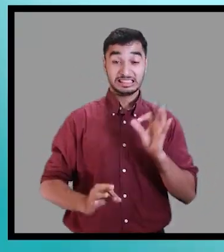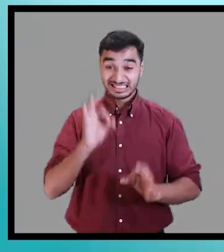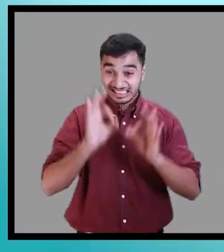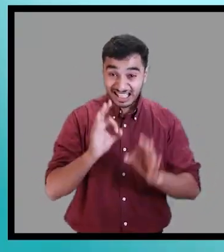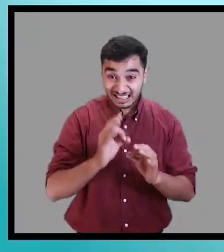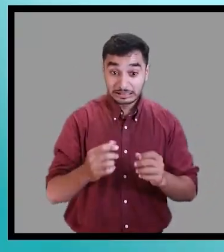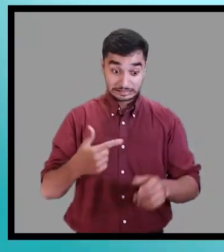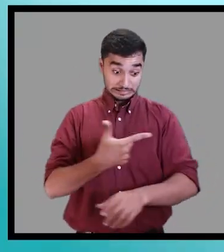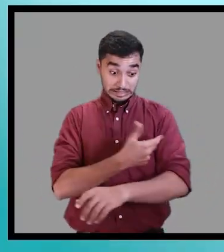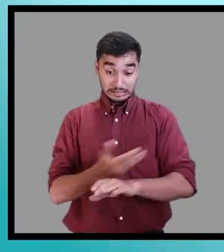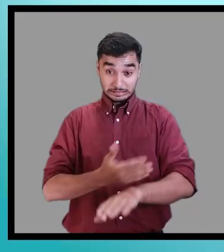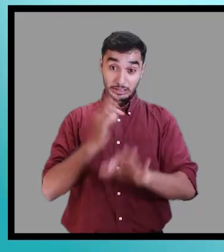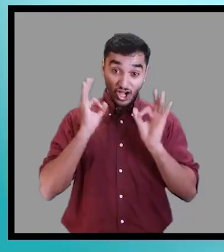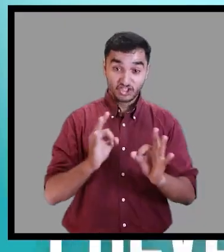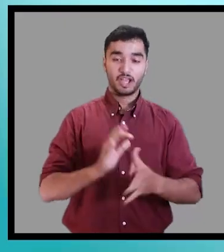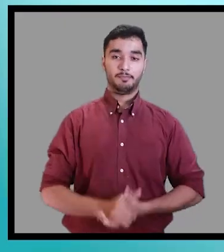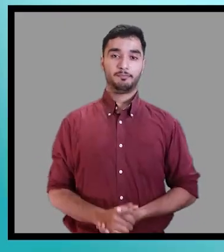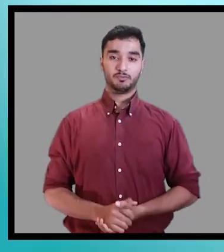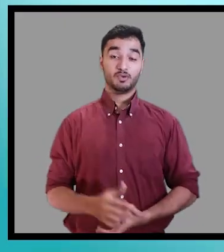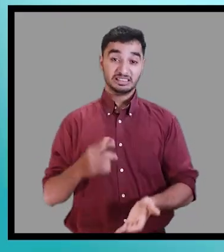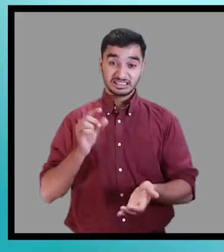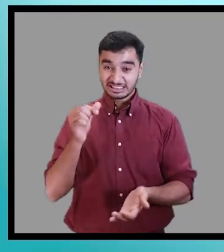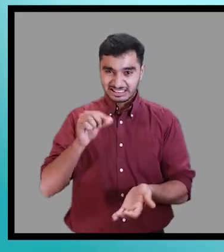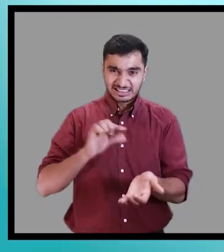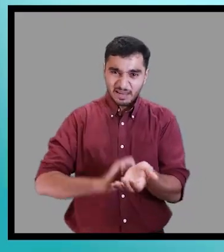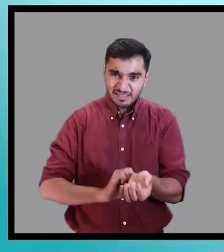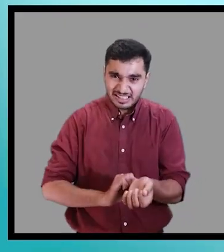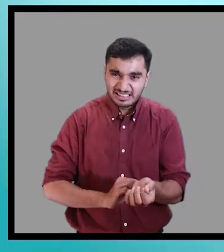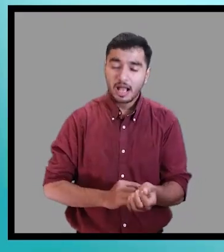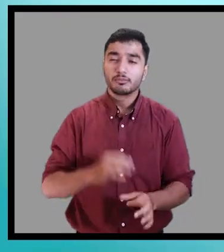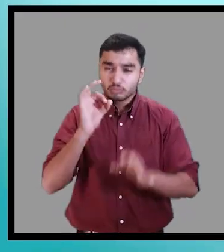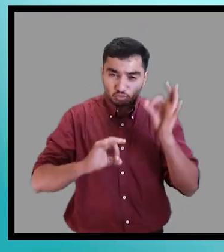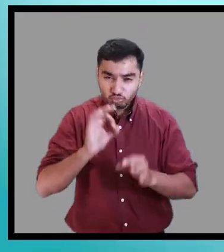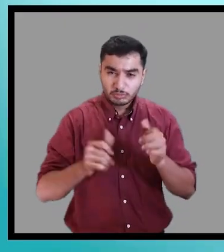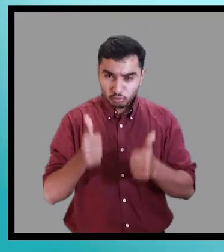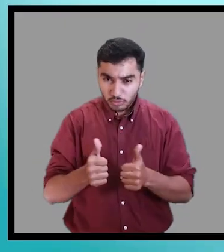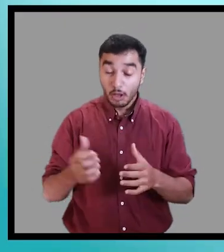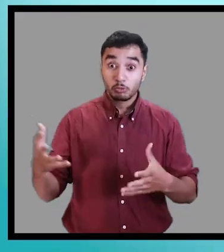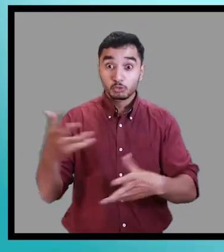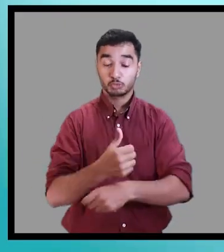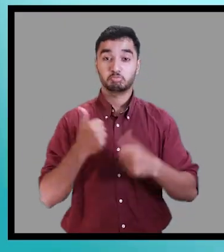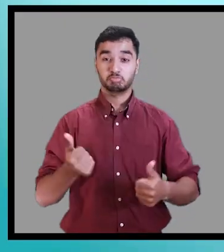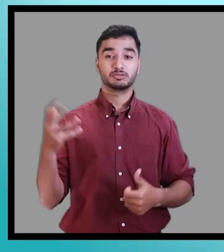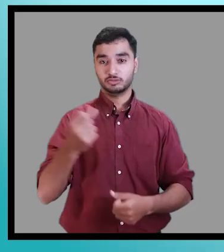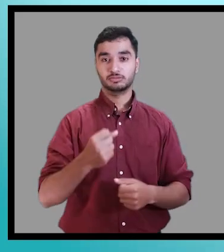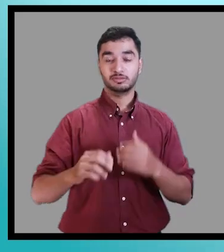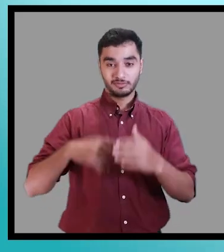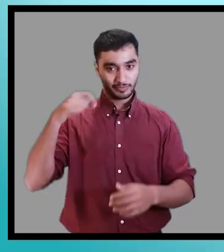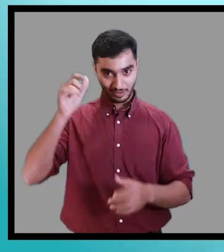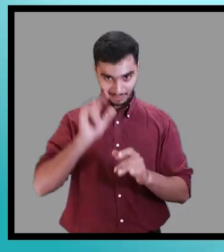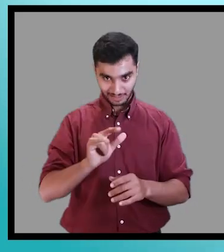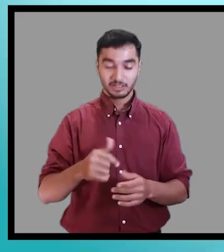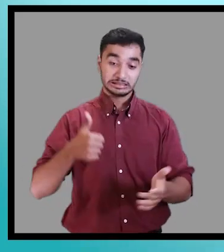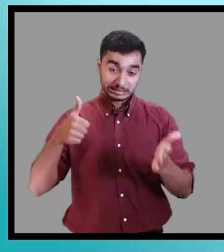एहतियात इलाज से बेहतर है और डायबिटीज़ को आप एहतियात के ज़रिए काफ़ी हद तक कंट्रोल कर सकते हैं। अगर ये वीडियो पसंद आई है